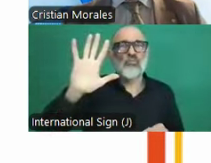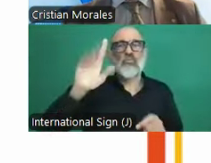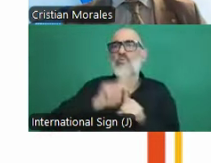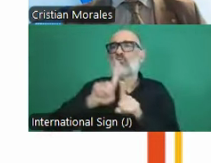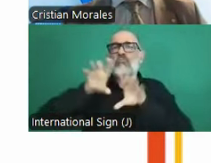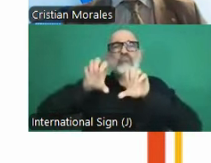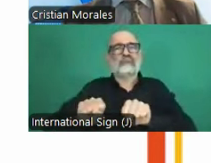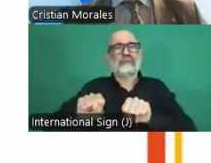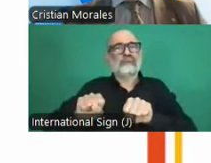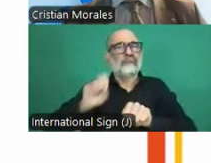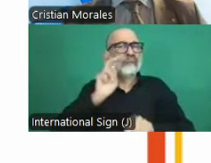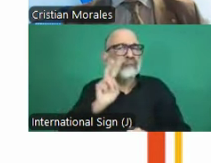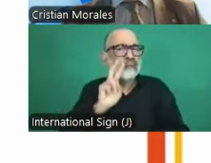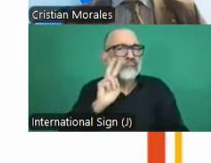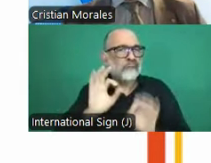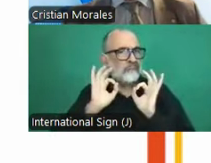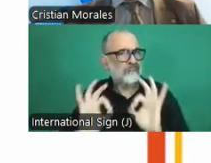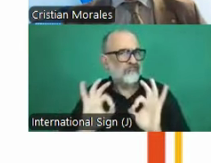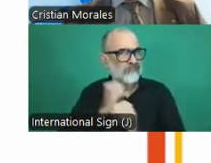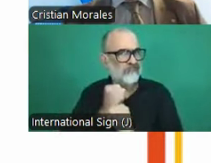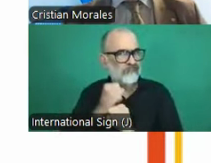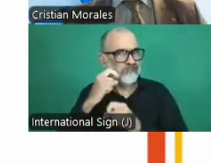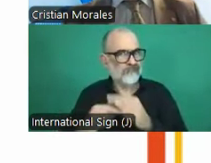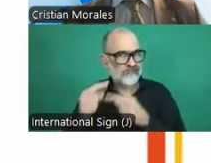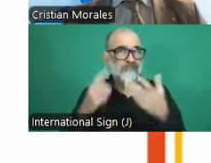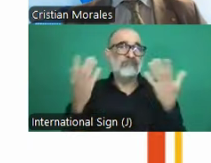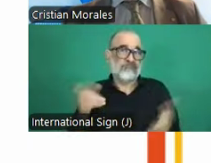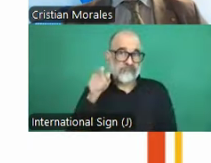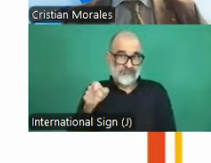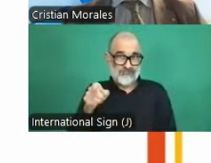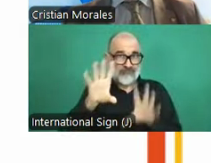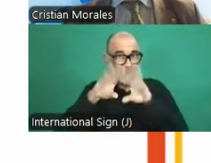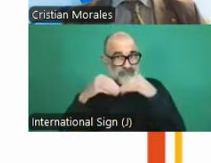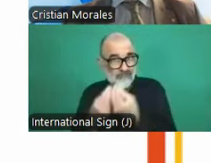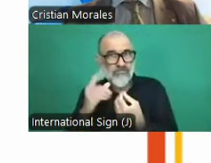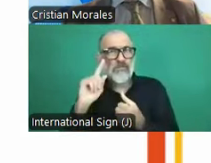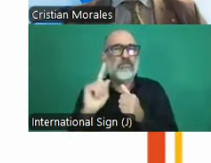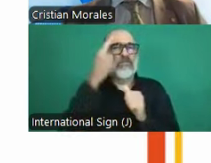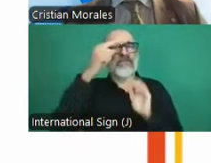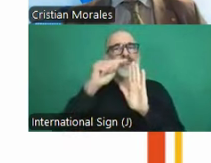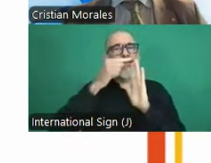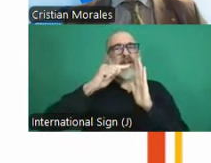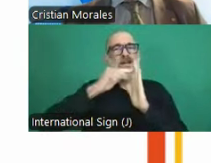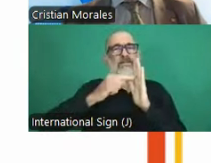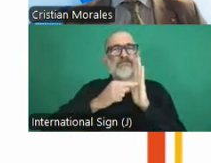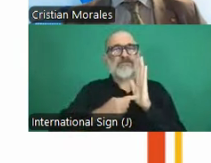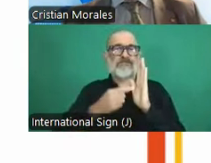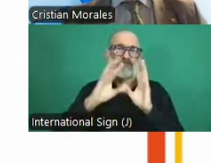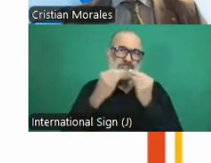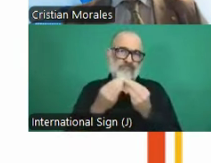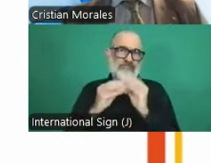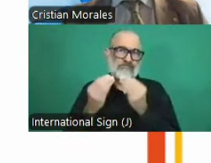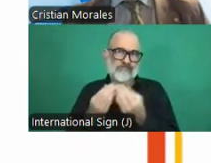efficace. las Voilà principales donc conclusiones. les Muchas gracias, conclusions Cristian, principales. Je te y la verdad ha sido remercie, un placer. Christian, et cela a